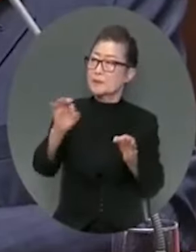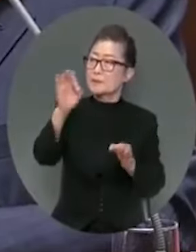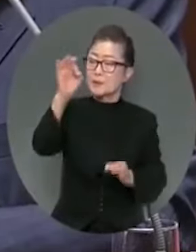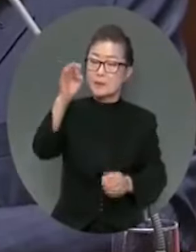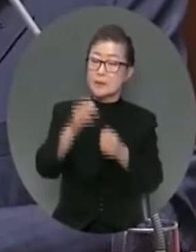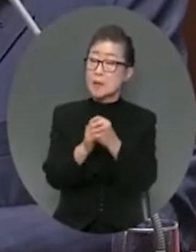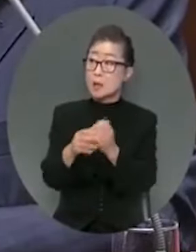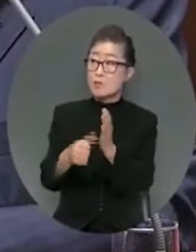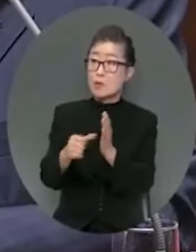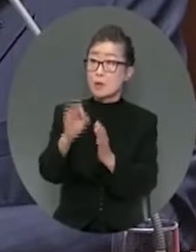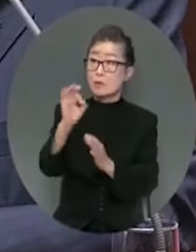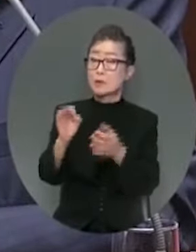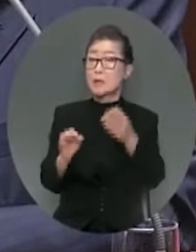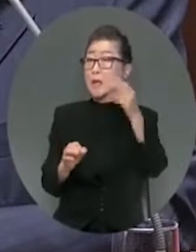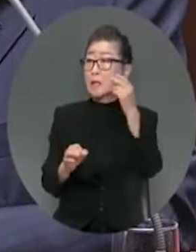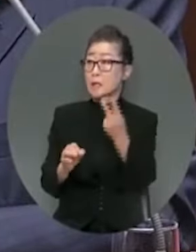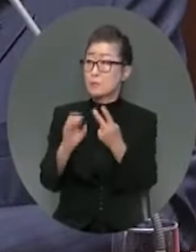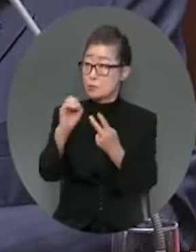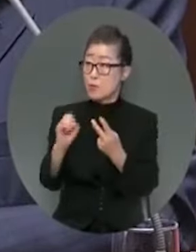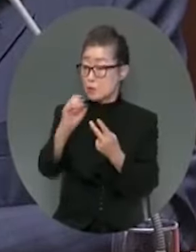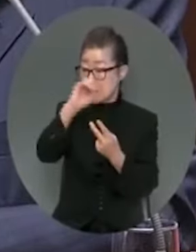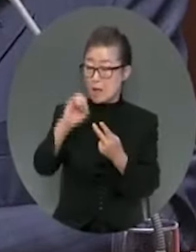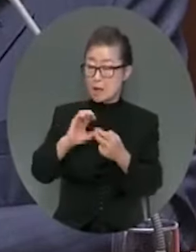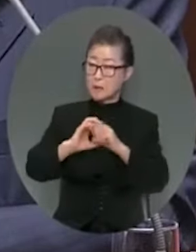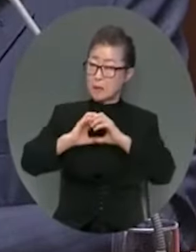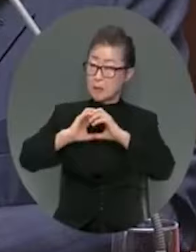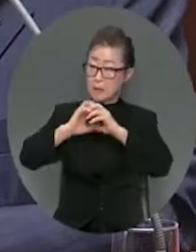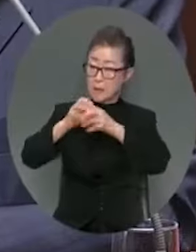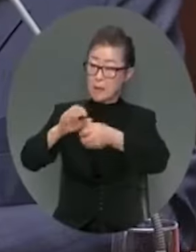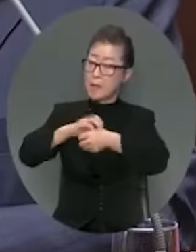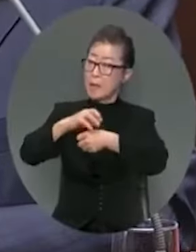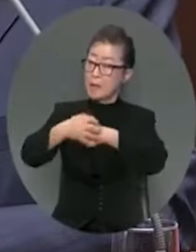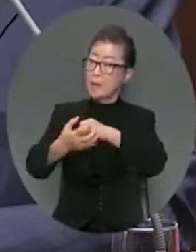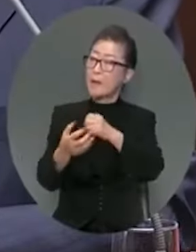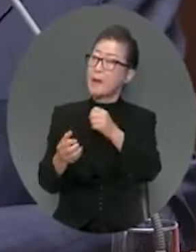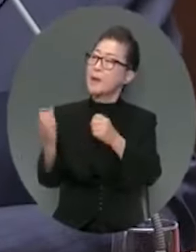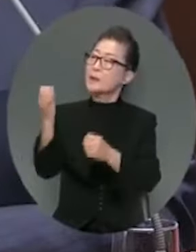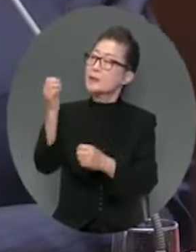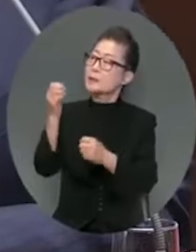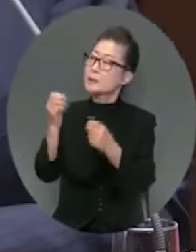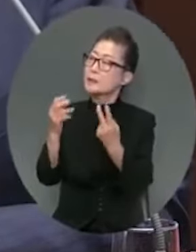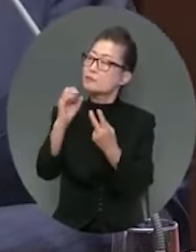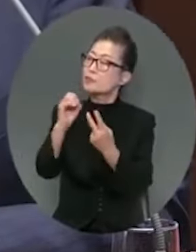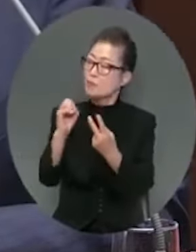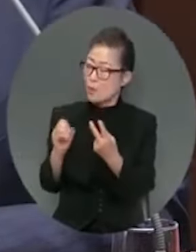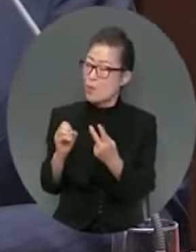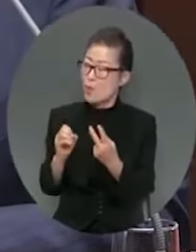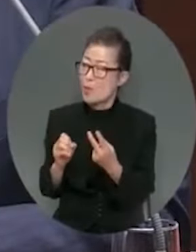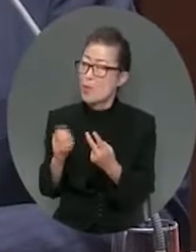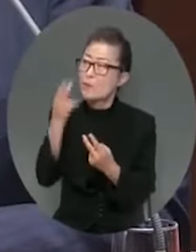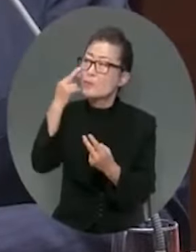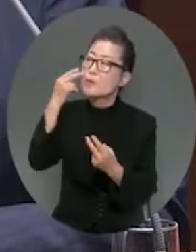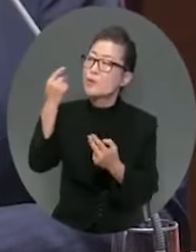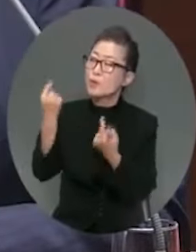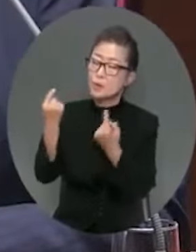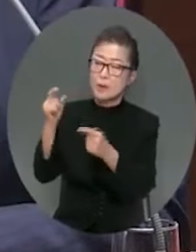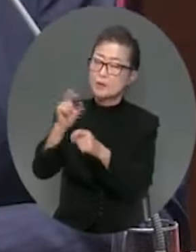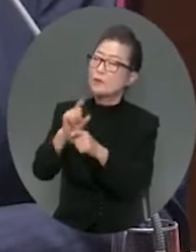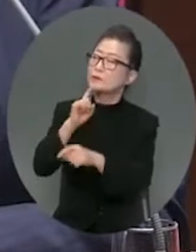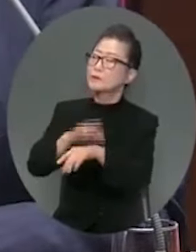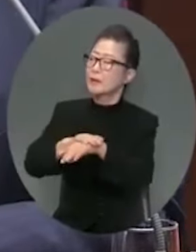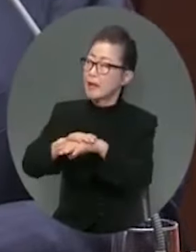2%입니다. 8월 달에. 이거는 전 세계에서 거의 가장 좋은 실적입니다. 그러니까 미국보다도 더 좋아요.